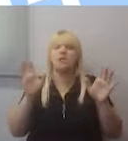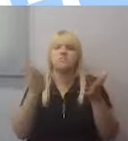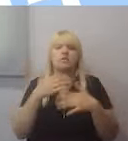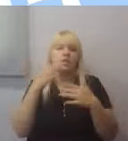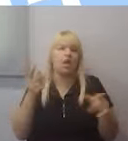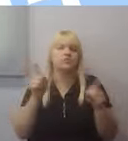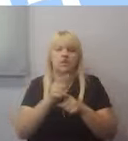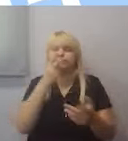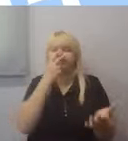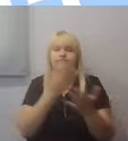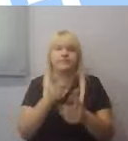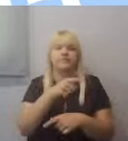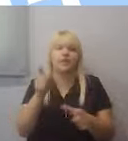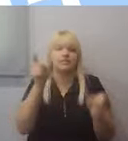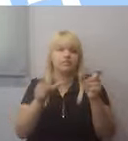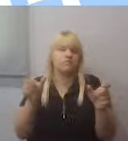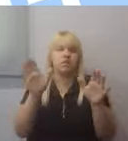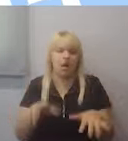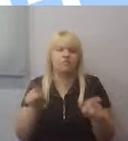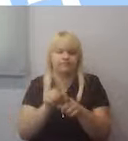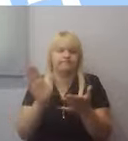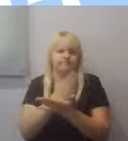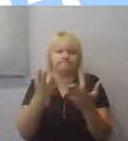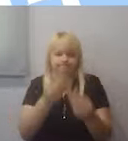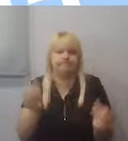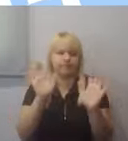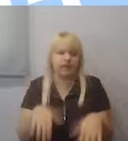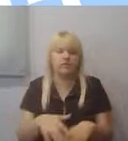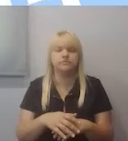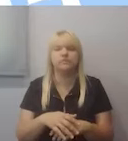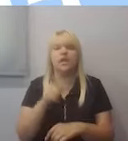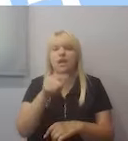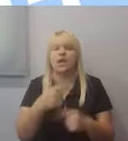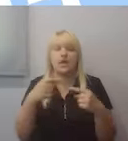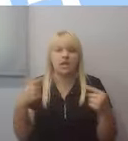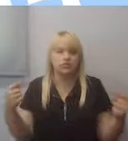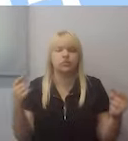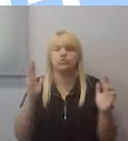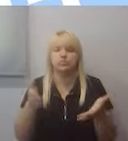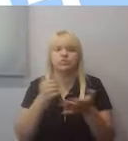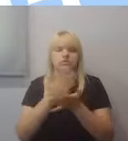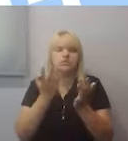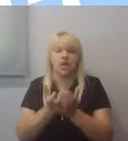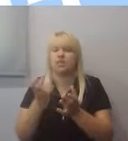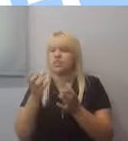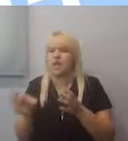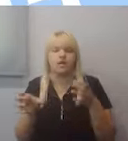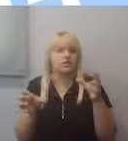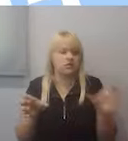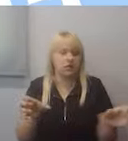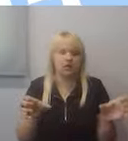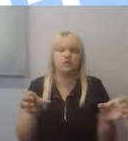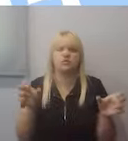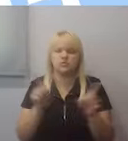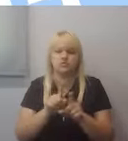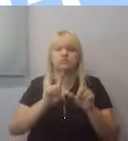paliek tie parastie galā tātad jaā mūsu resursi tiks sadalīti un nodalīti un mēs dosimies